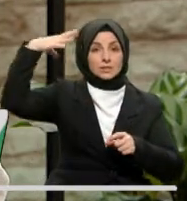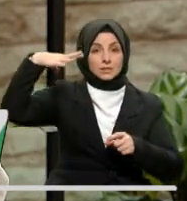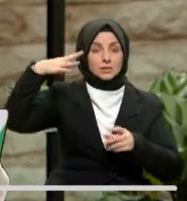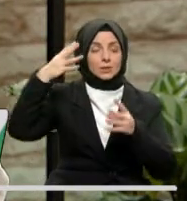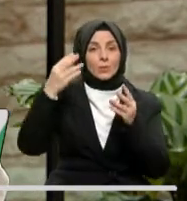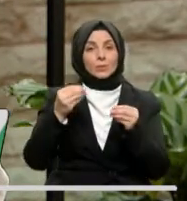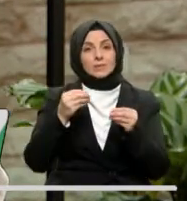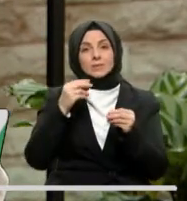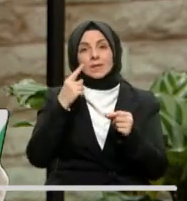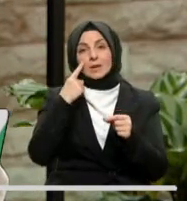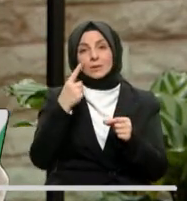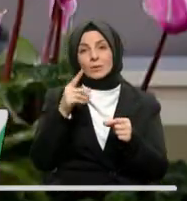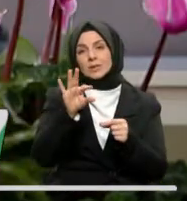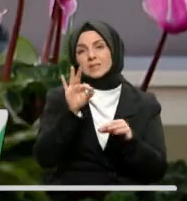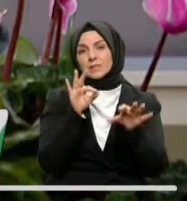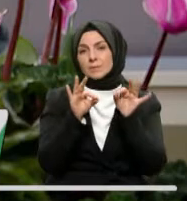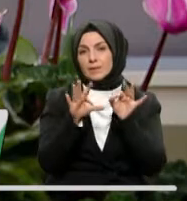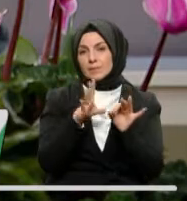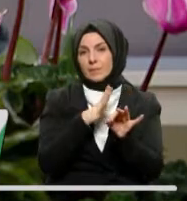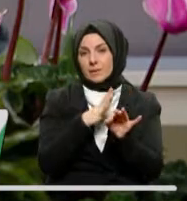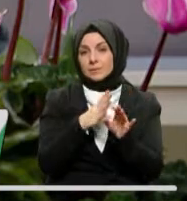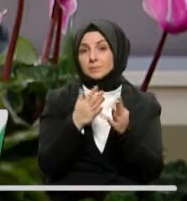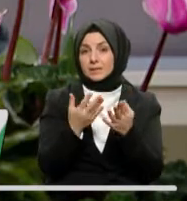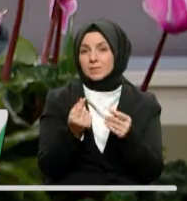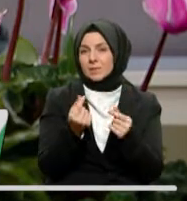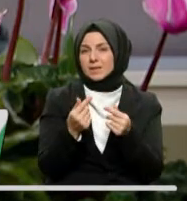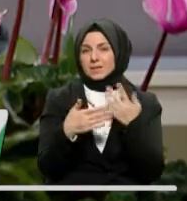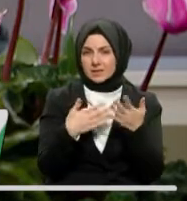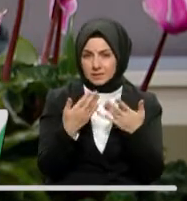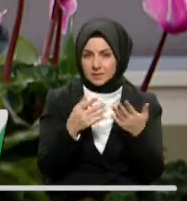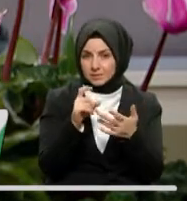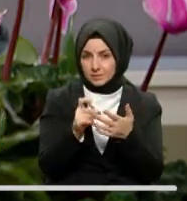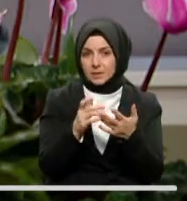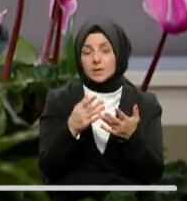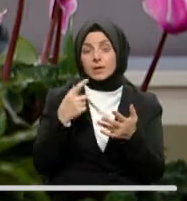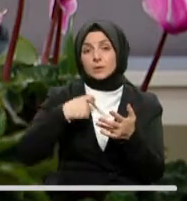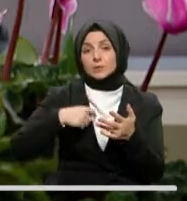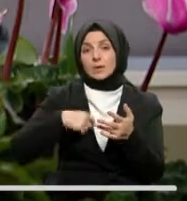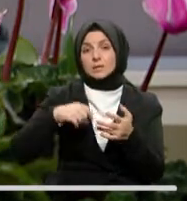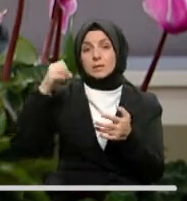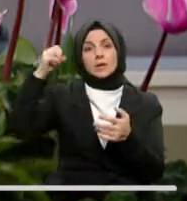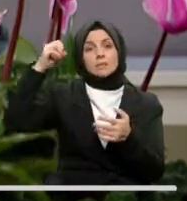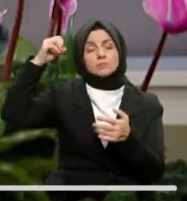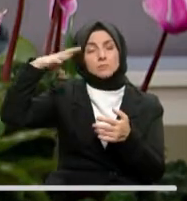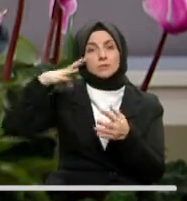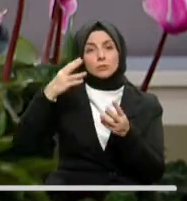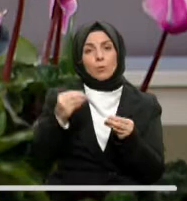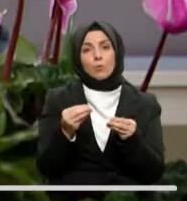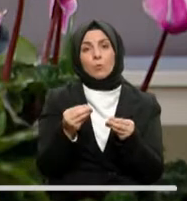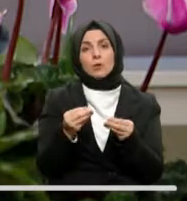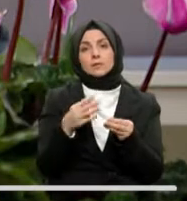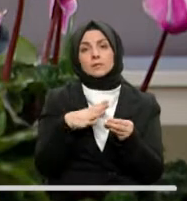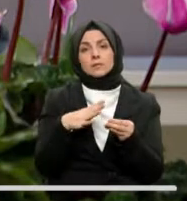varlığınızda onu söyleyebilirim Peki birazcık detaylandır alımı Mesela özellikle Işık isteyen evde beslenen evde bakılan